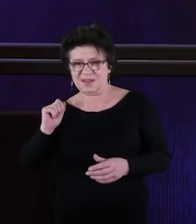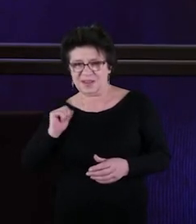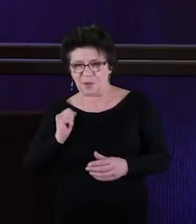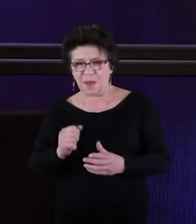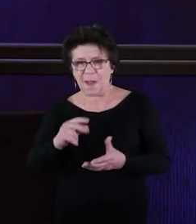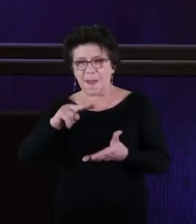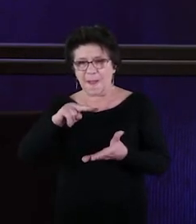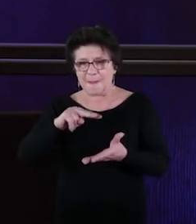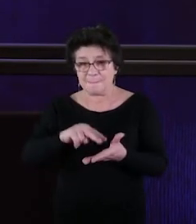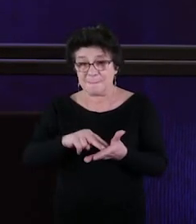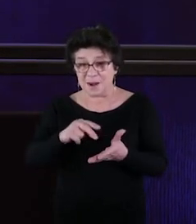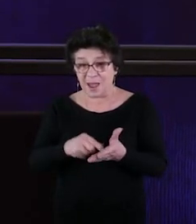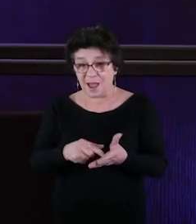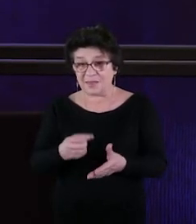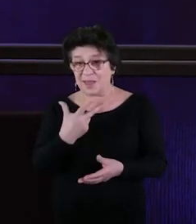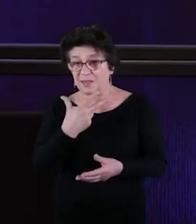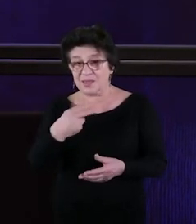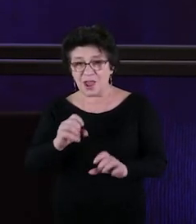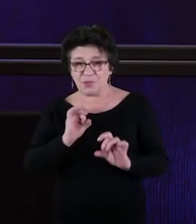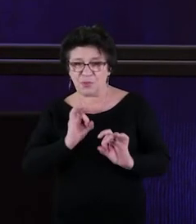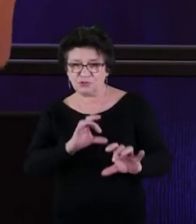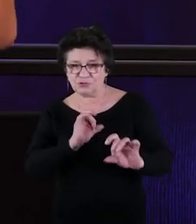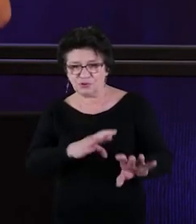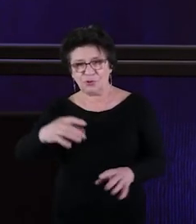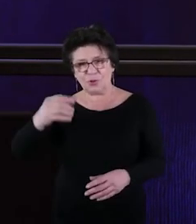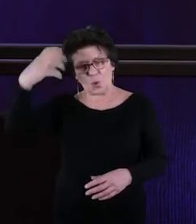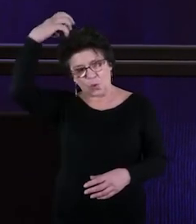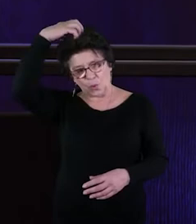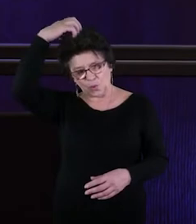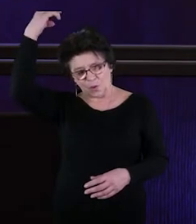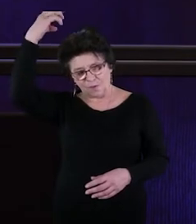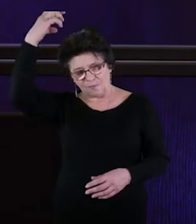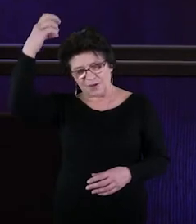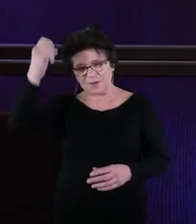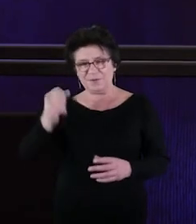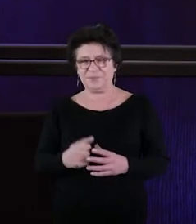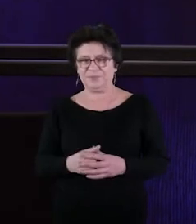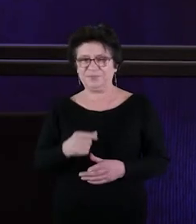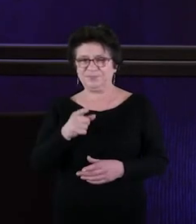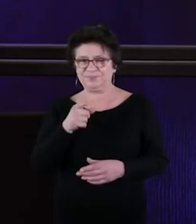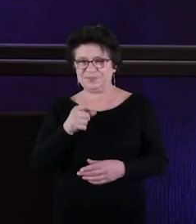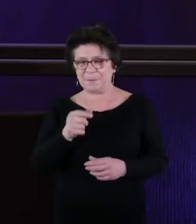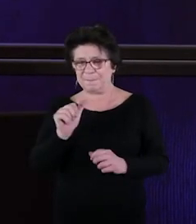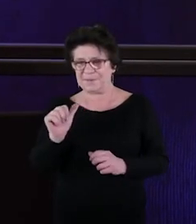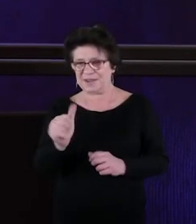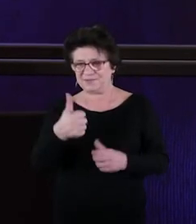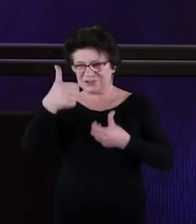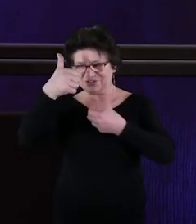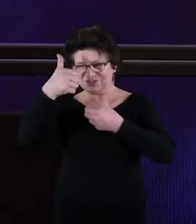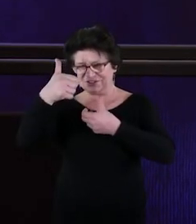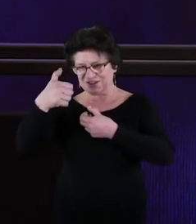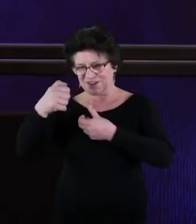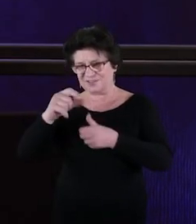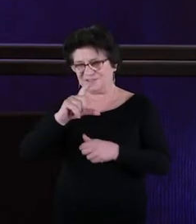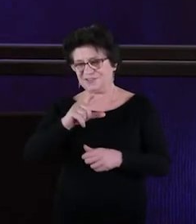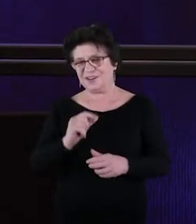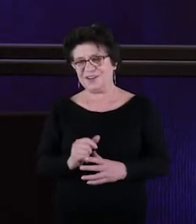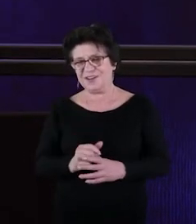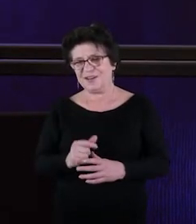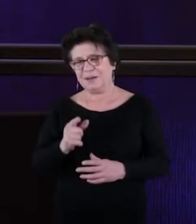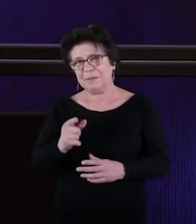niedoścignionej królowej kryminałów więc takie umieściłam Na pierwszym zdjęciu że ta stateczna